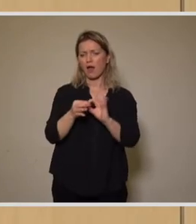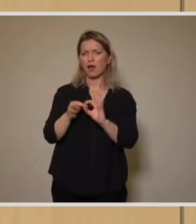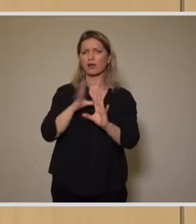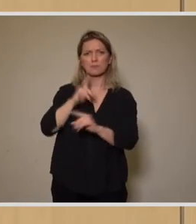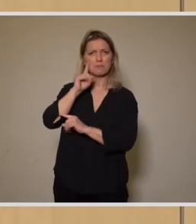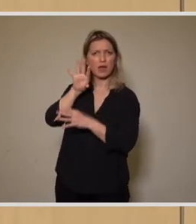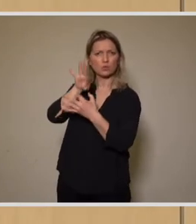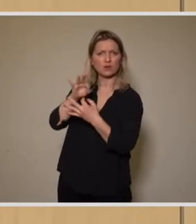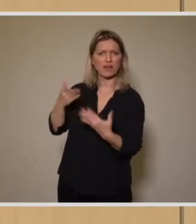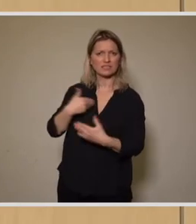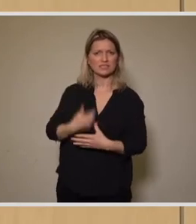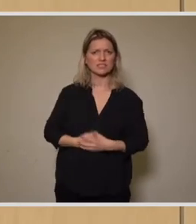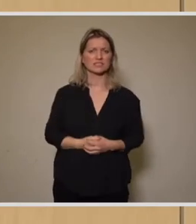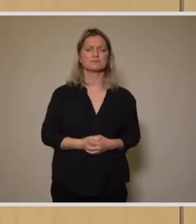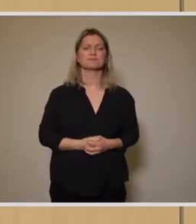verhalten.